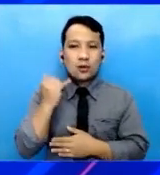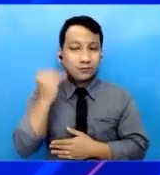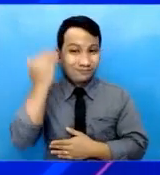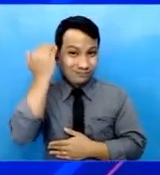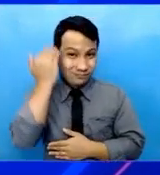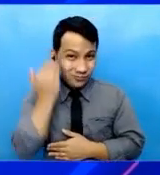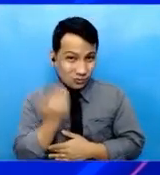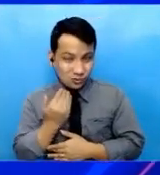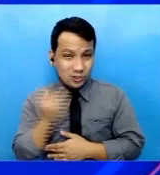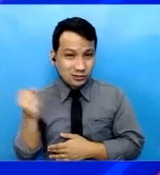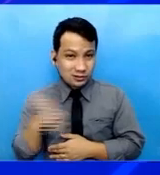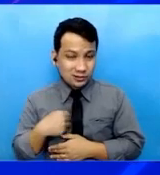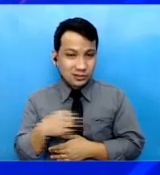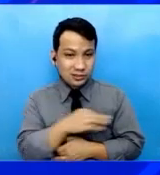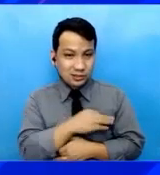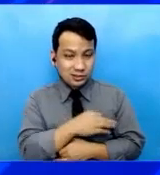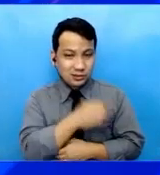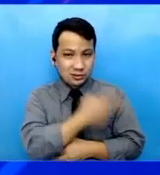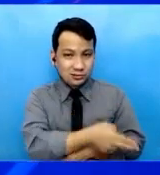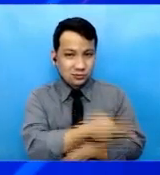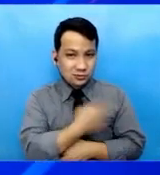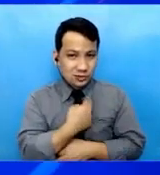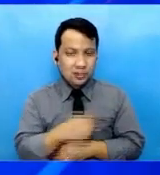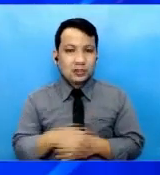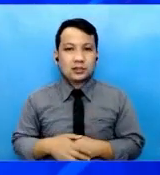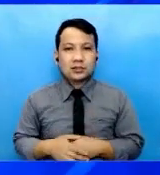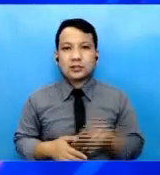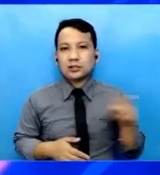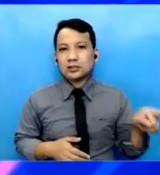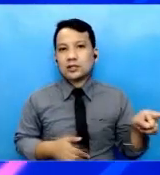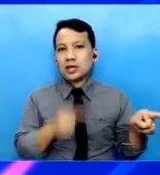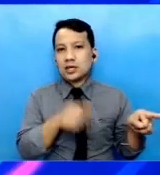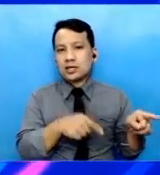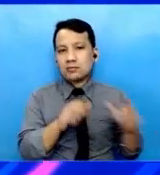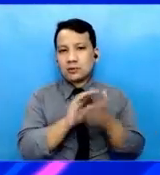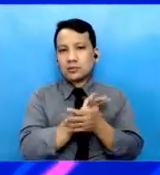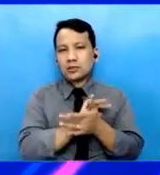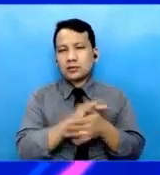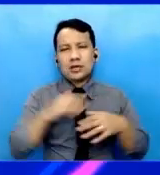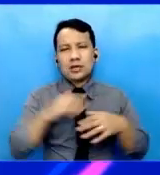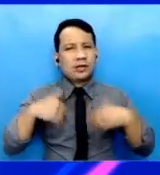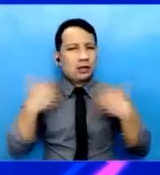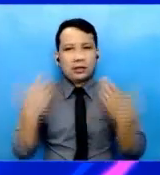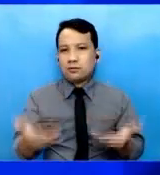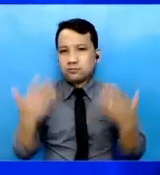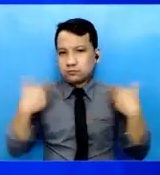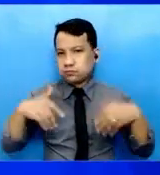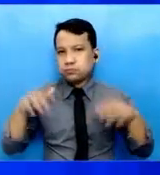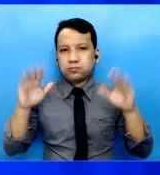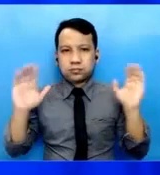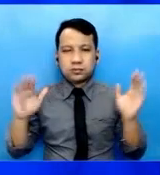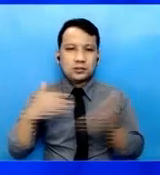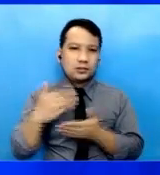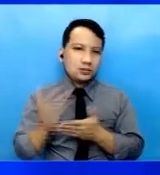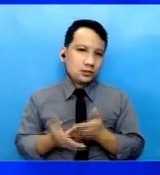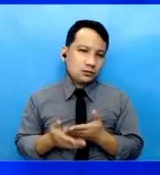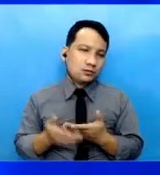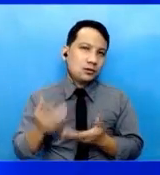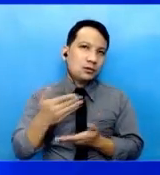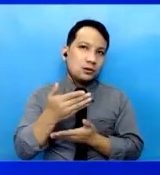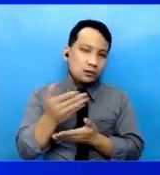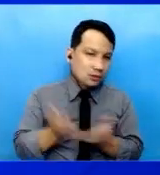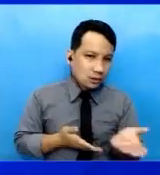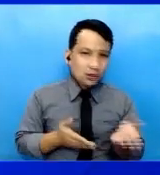ang kanilang ospital. During this pandemic, na-burnout na lahat. There will be some days or majority of